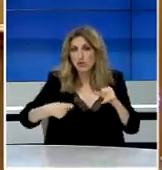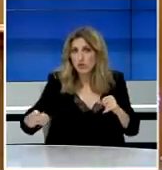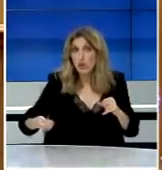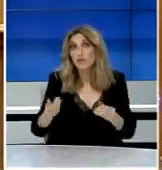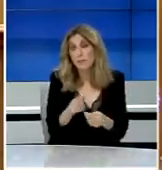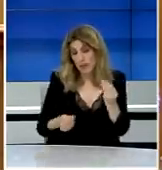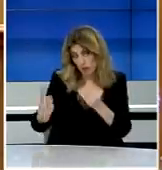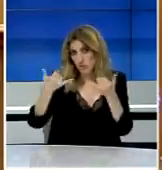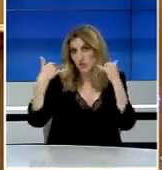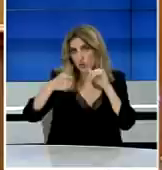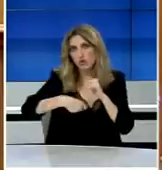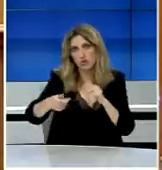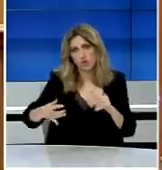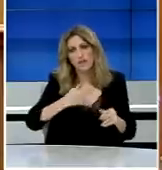ειδικά.